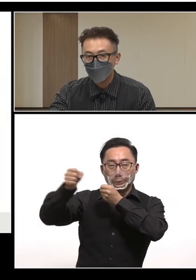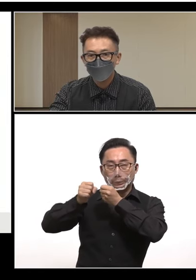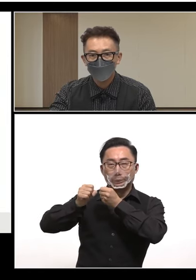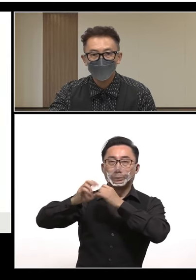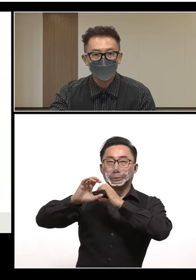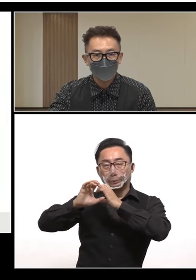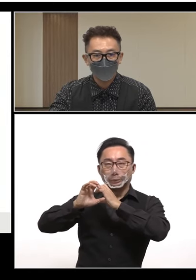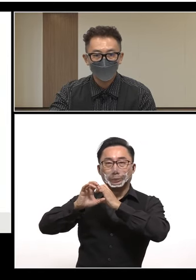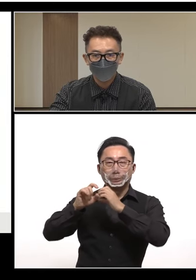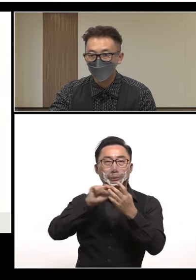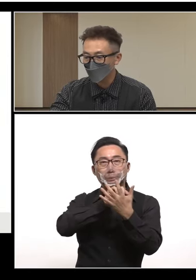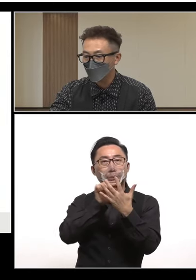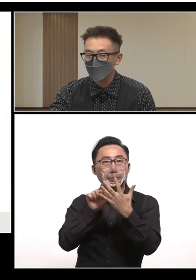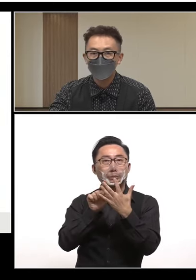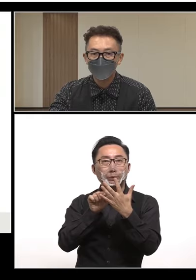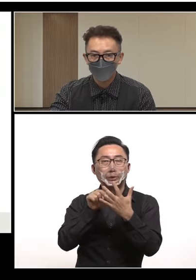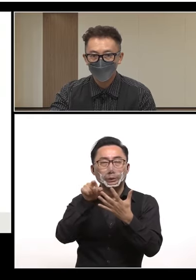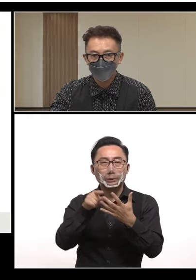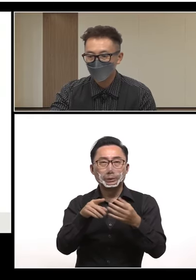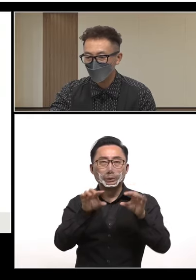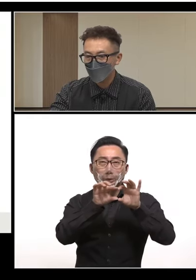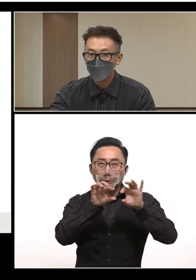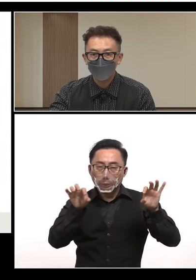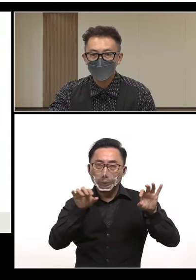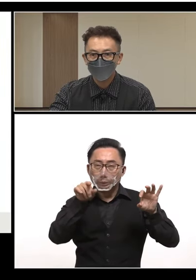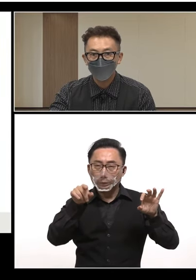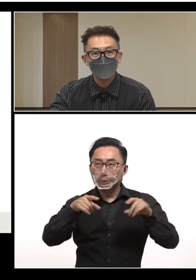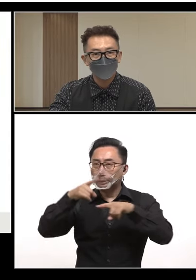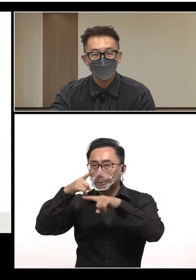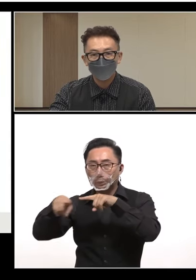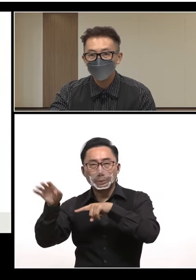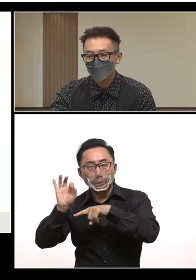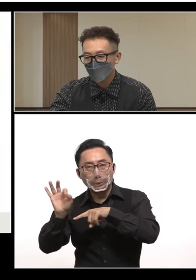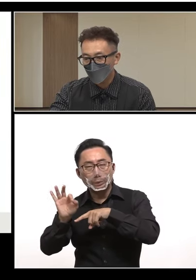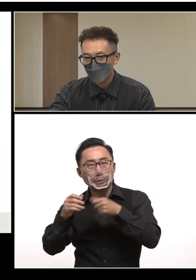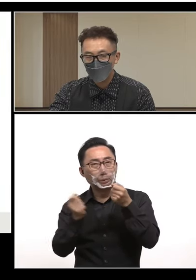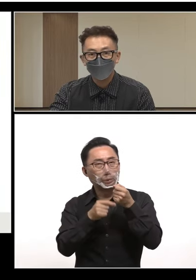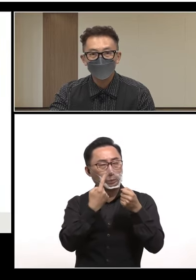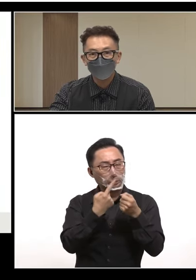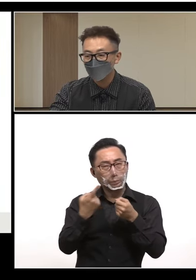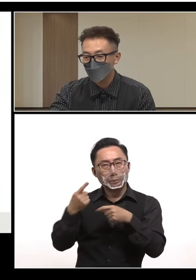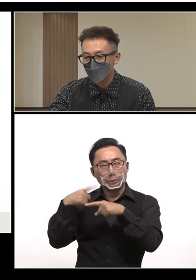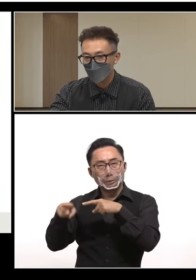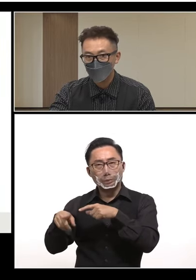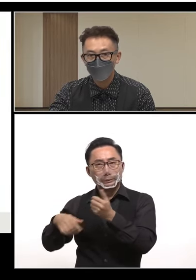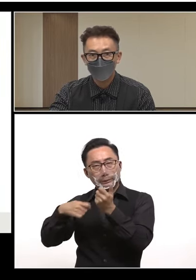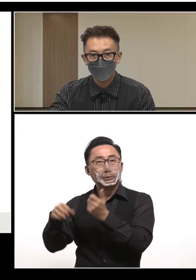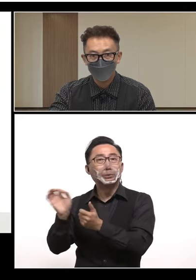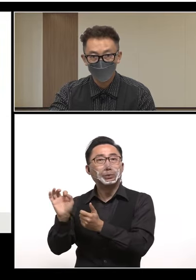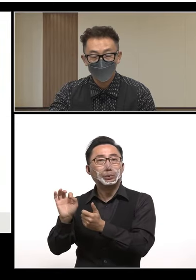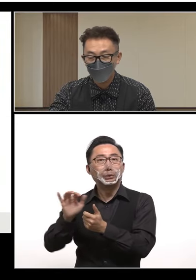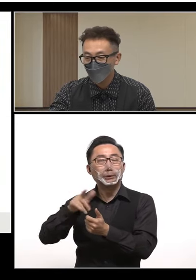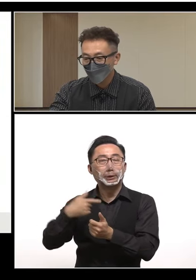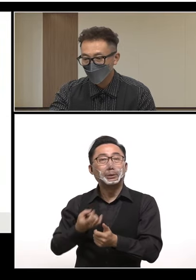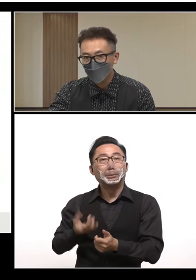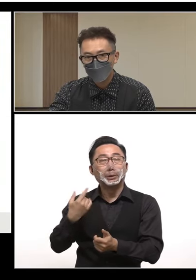人都問咧點解係銅管樂團啊，而唔係木管啊，又冇弦樂咧啊？咁一來本身我自己係吹小